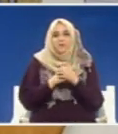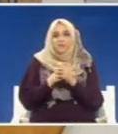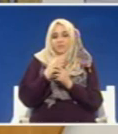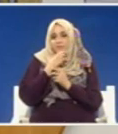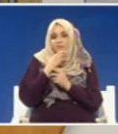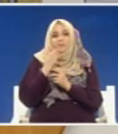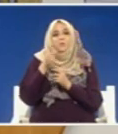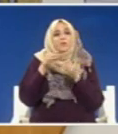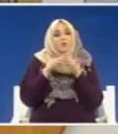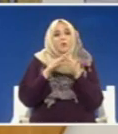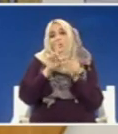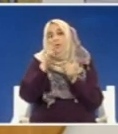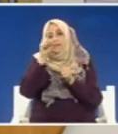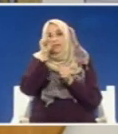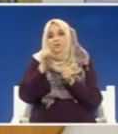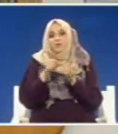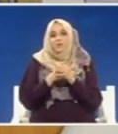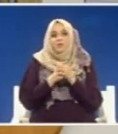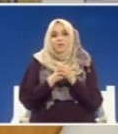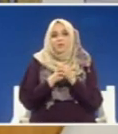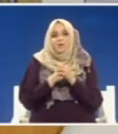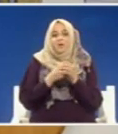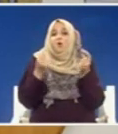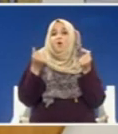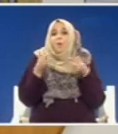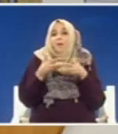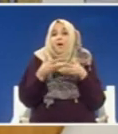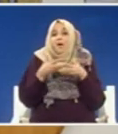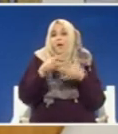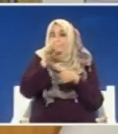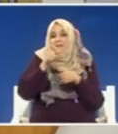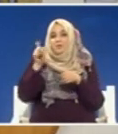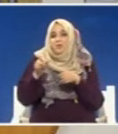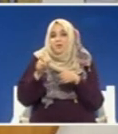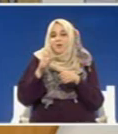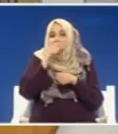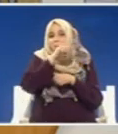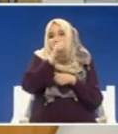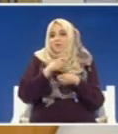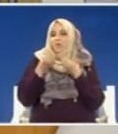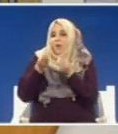سؤال آخر، كم من نفس أماتها هذا الشخص؟